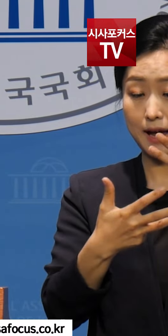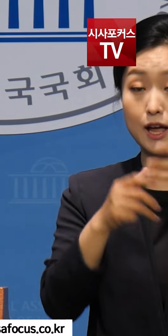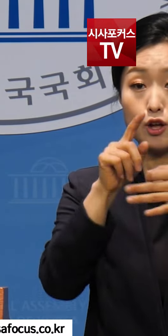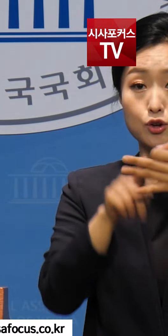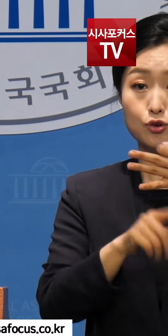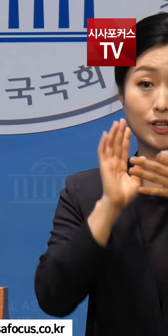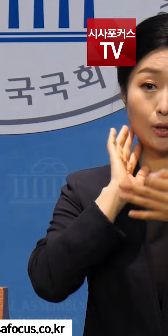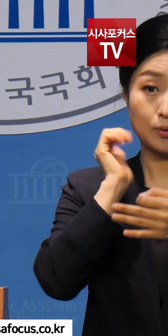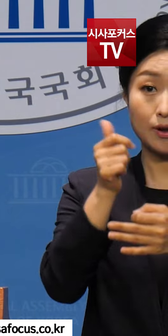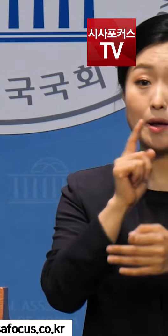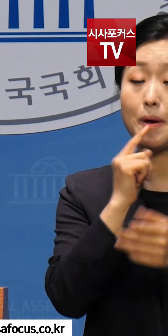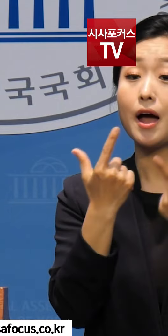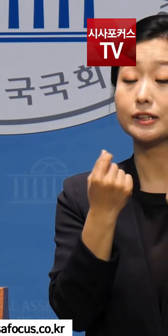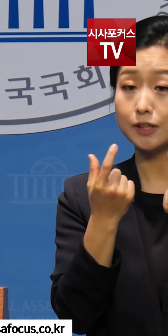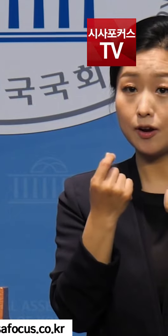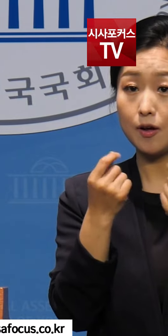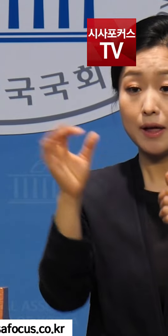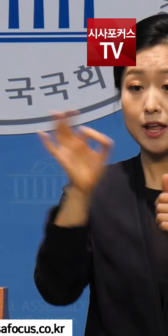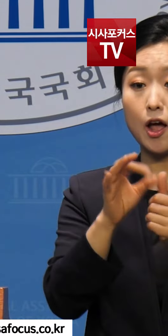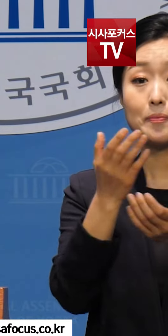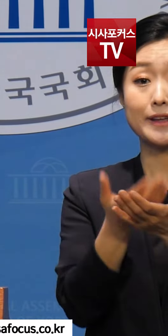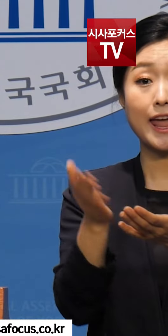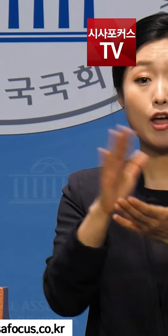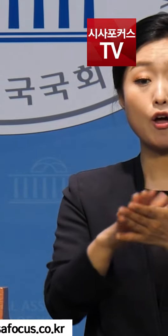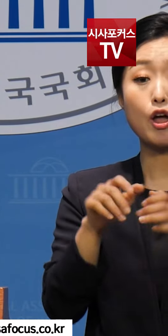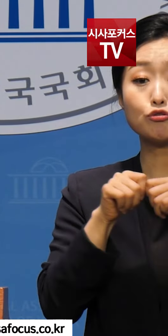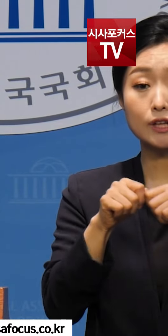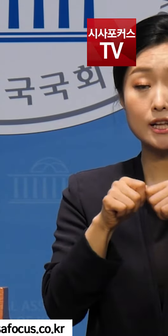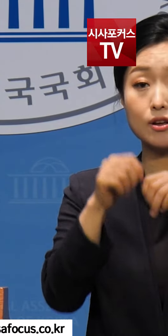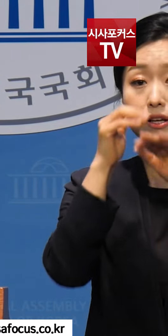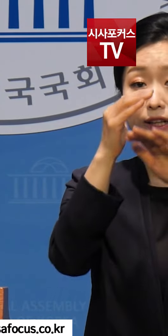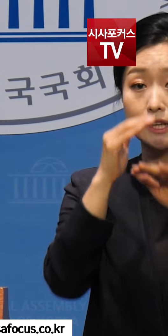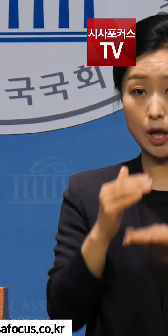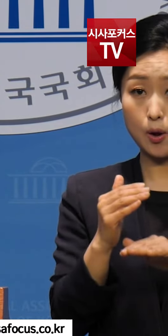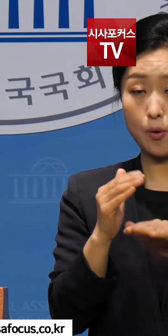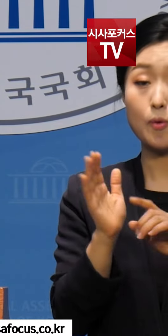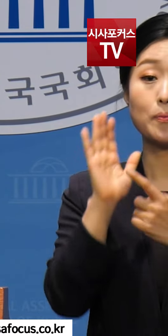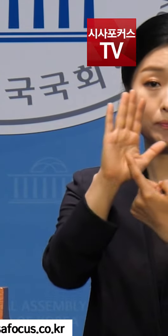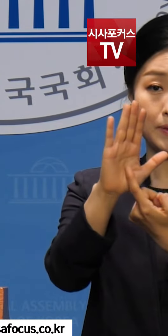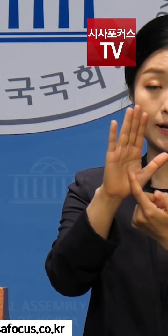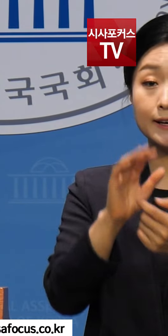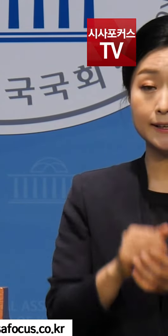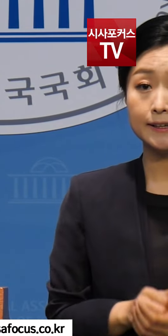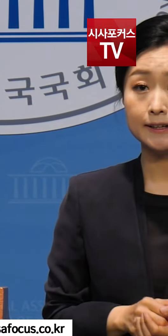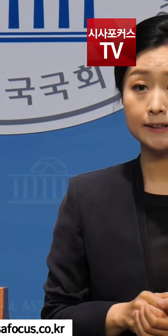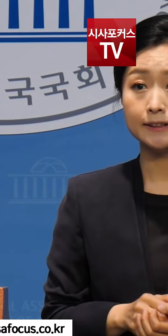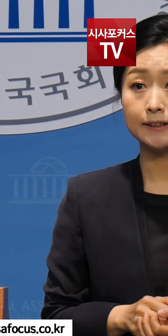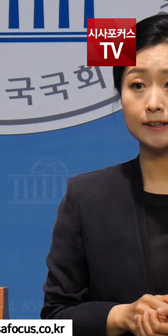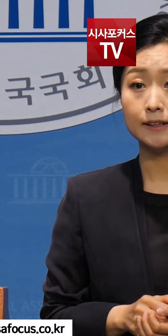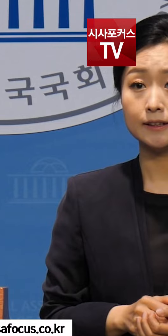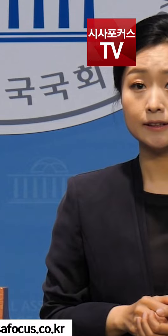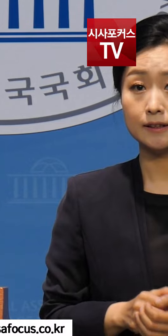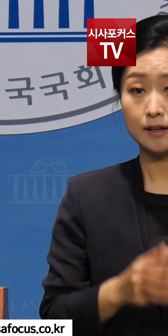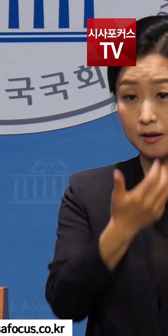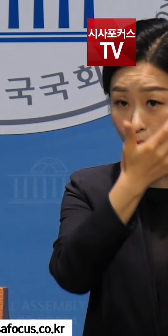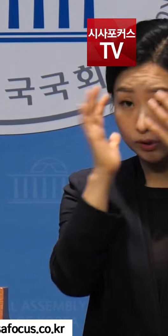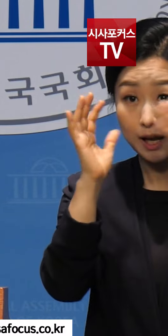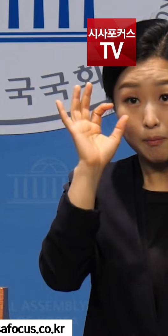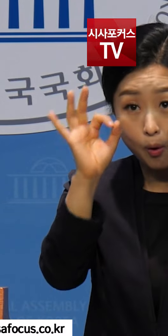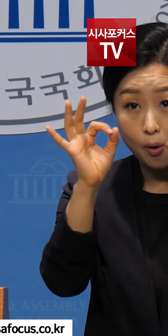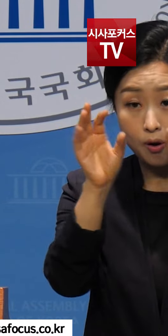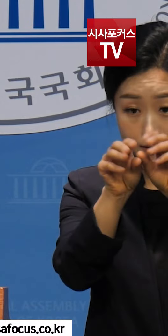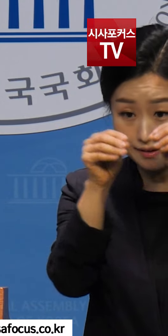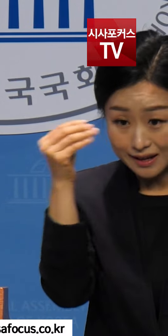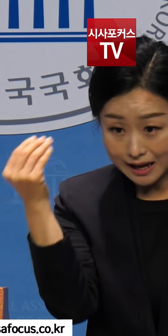윤성열 대통령이 발표한 연금 개혁의 구체적인 과제가 제시된 것입니다 복잡해 보이지만